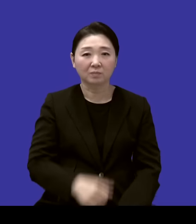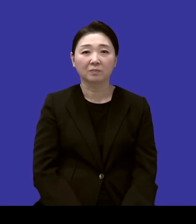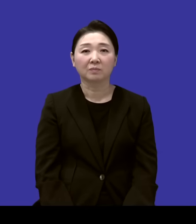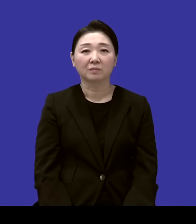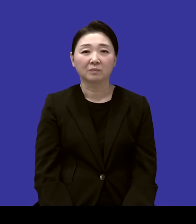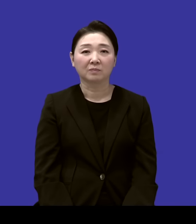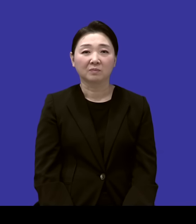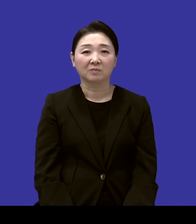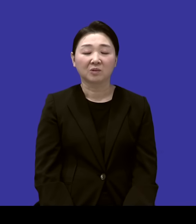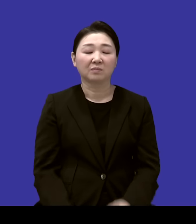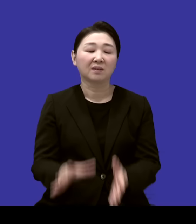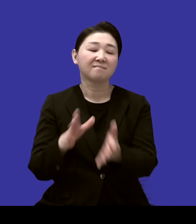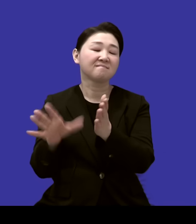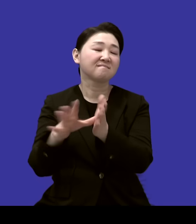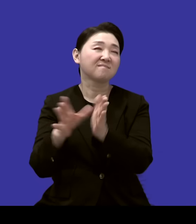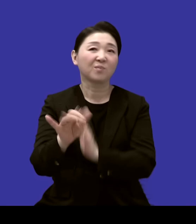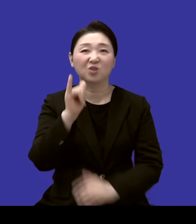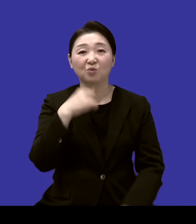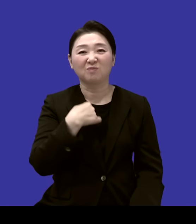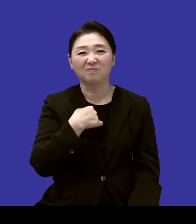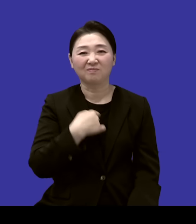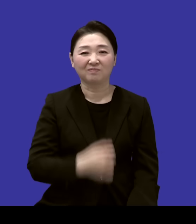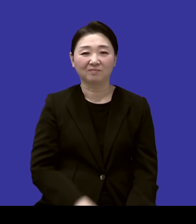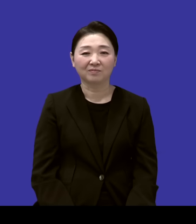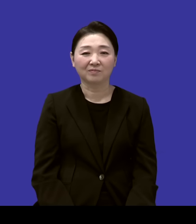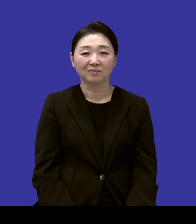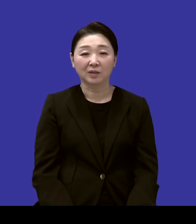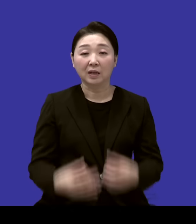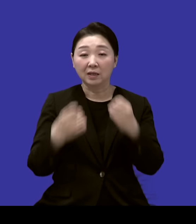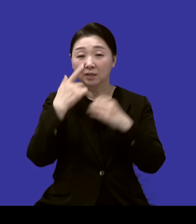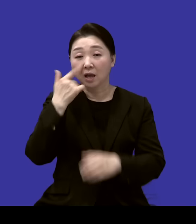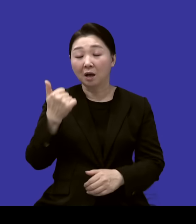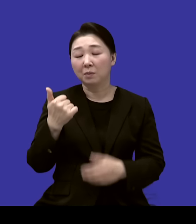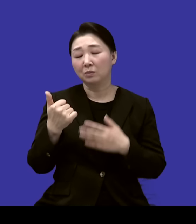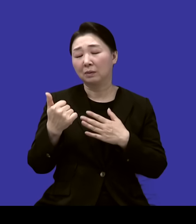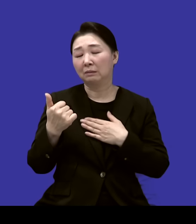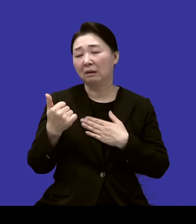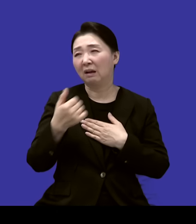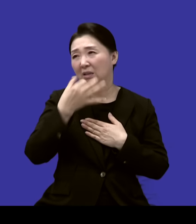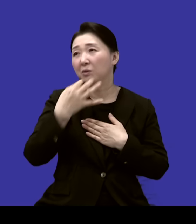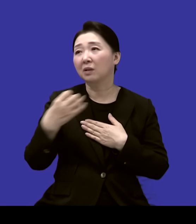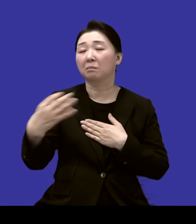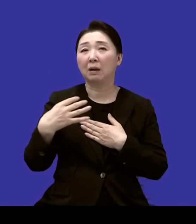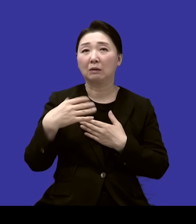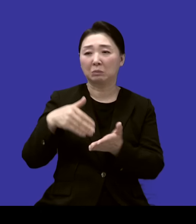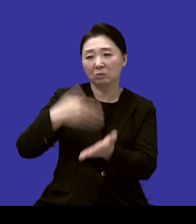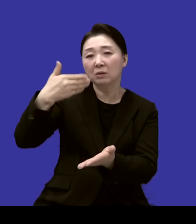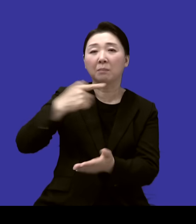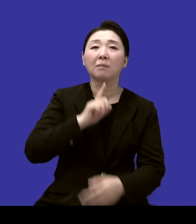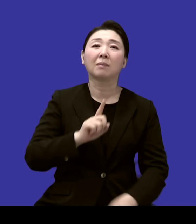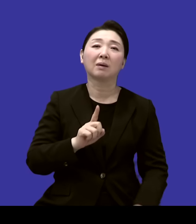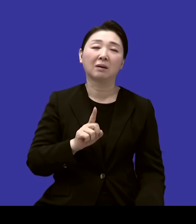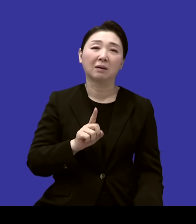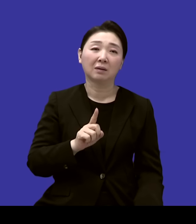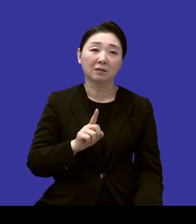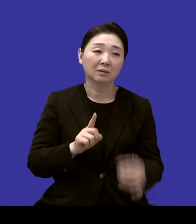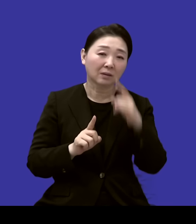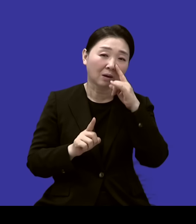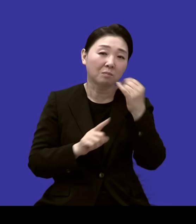엄청 못되게 막 굴었는데 네. 그때 새아버지도 저를 너무 힘들어하셔가지고 네. 막 쫓아내려고 하셨어요. 근데 어머니가